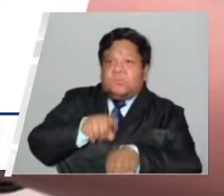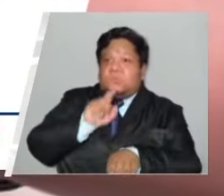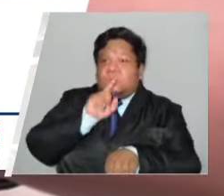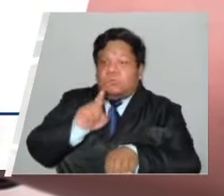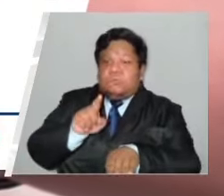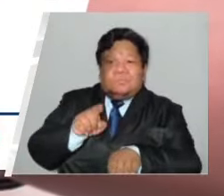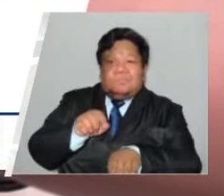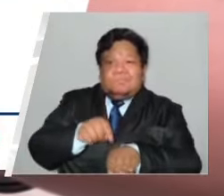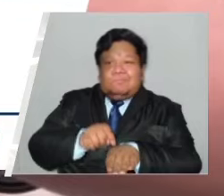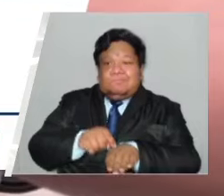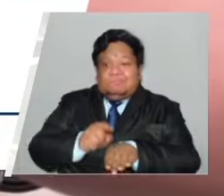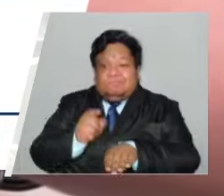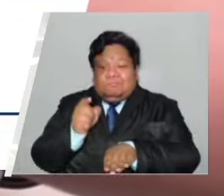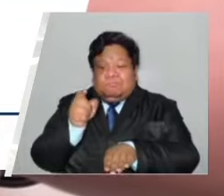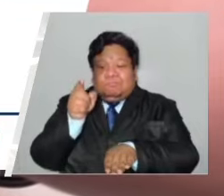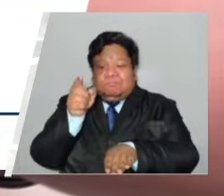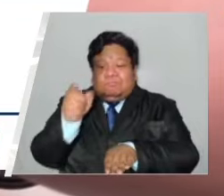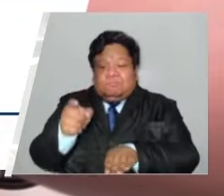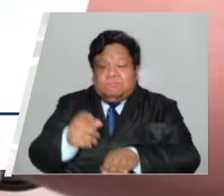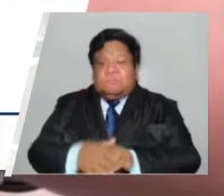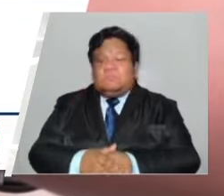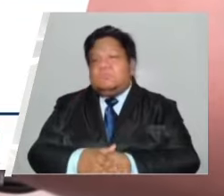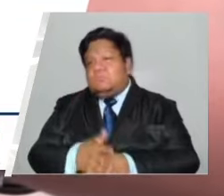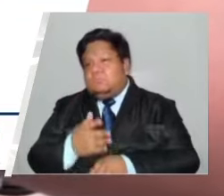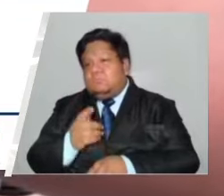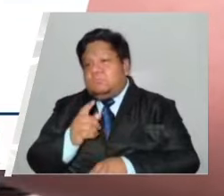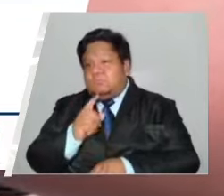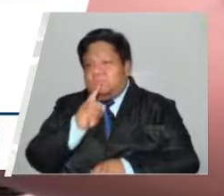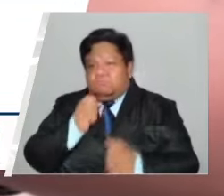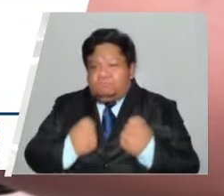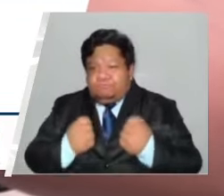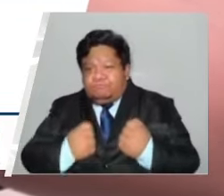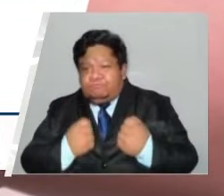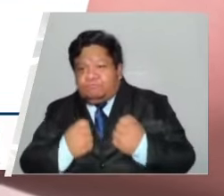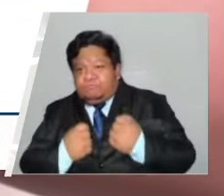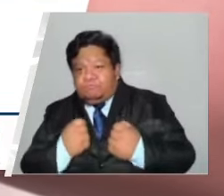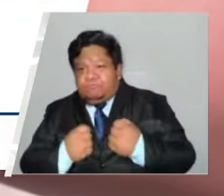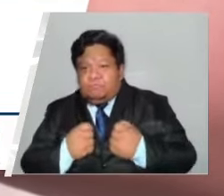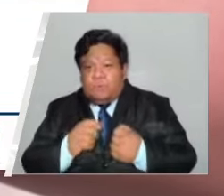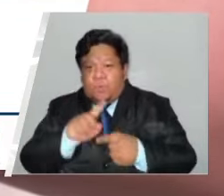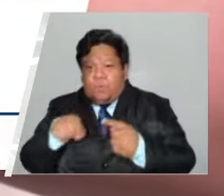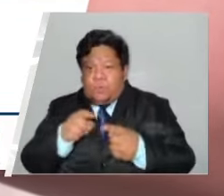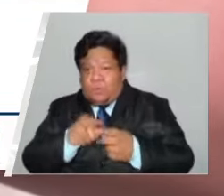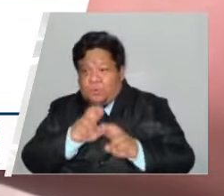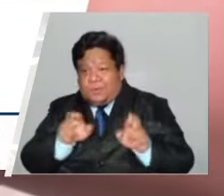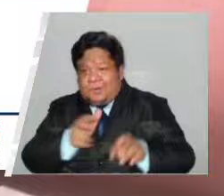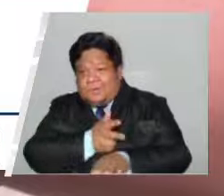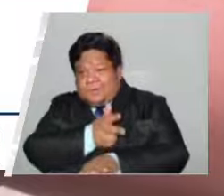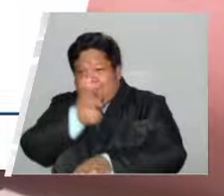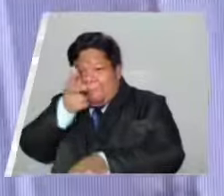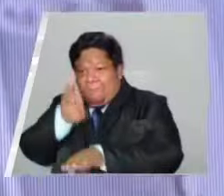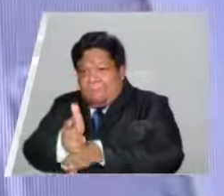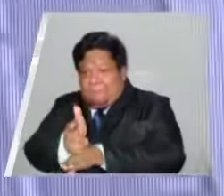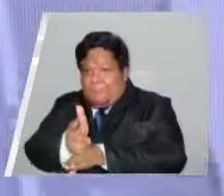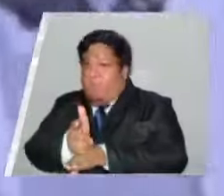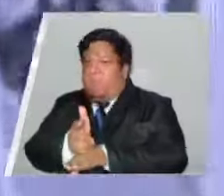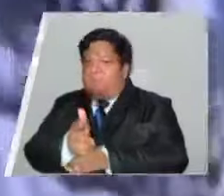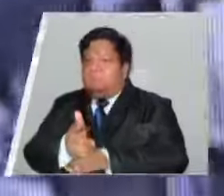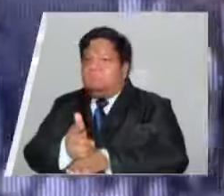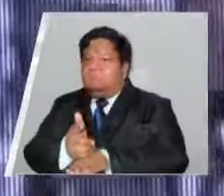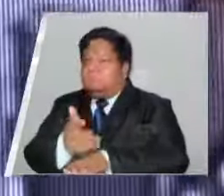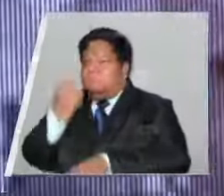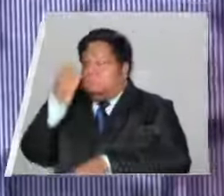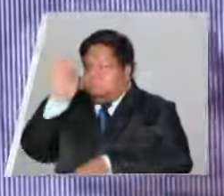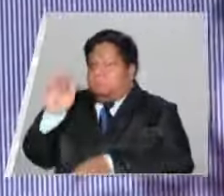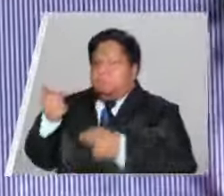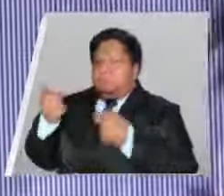bitaw. Pag-abot ko sa ubos, pag-parking na ko, akong i-parking, may bungko naman nila gubo. Naipa-blatter